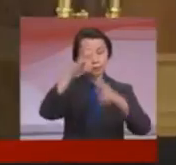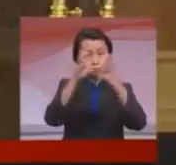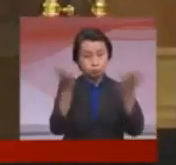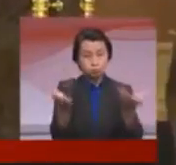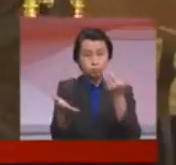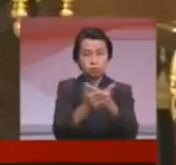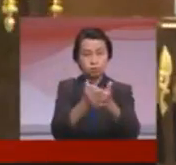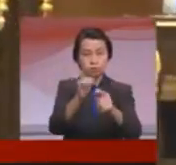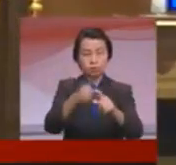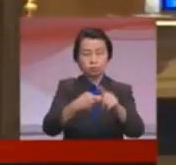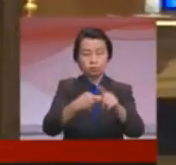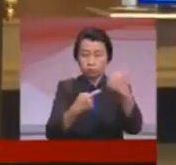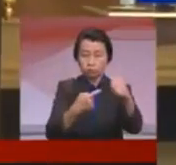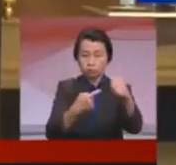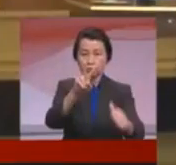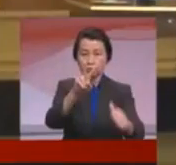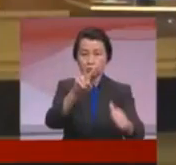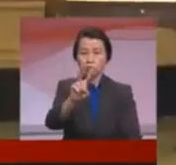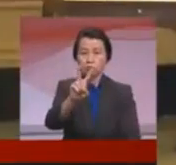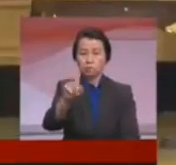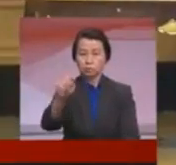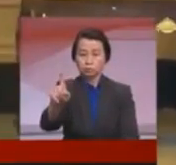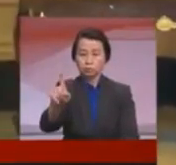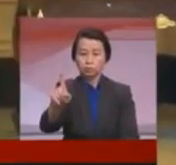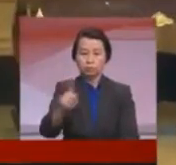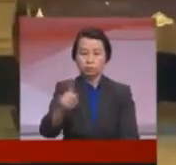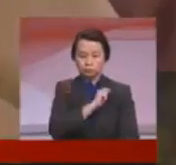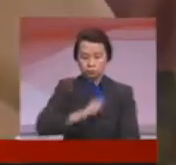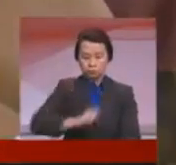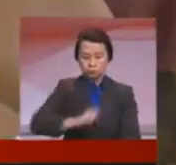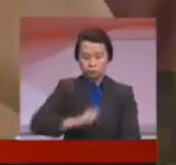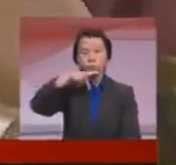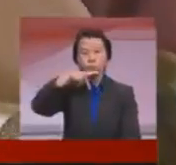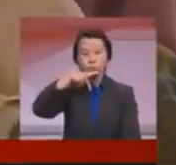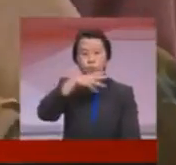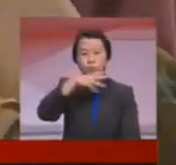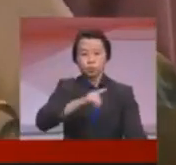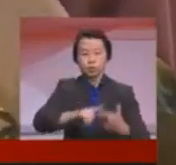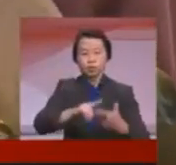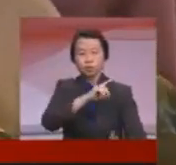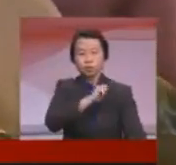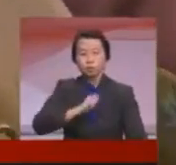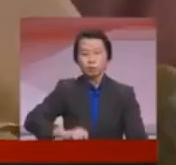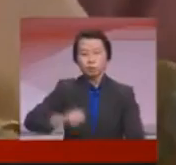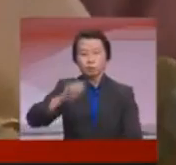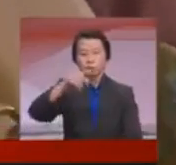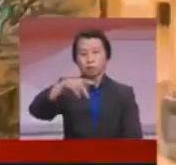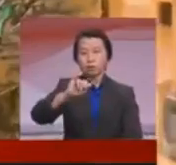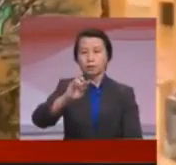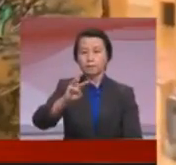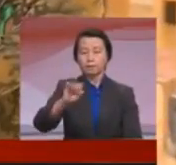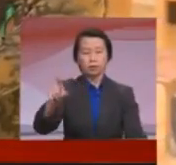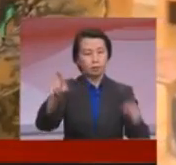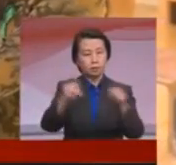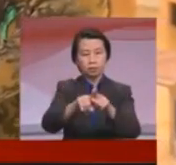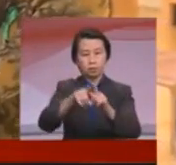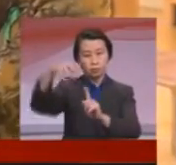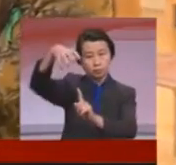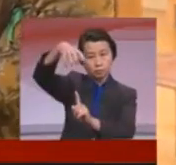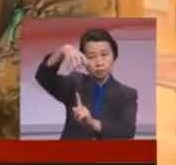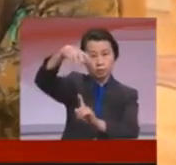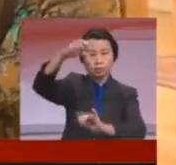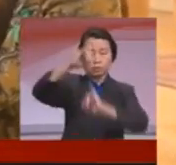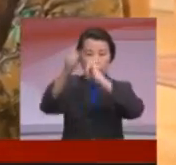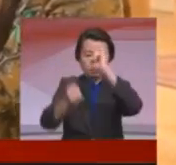sehingga bulan Oktober 2021. Tengku Puteri Raja Tengku Puteri Iman Afzan dalam perutusannya sebagai penaung